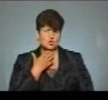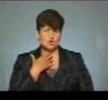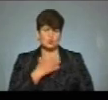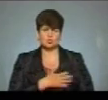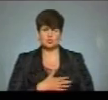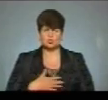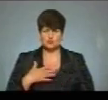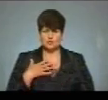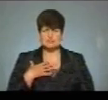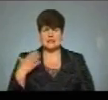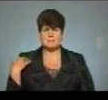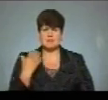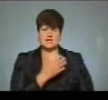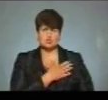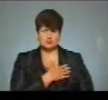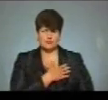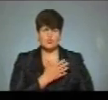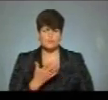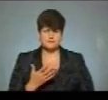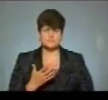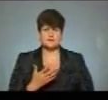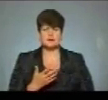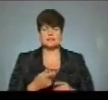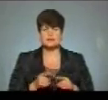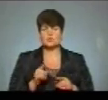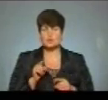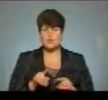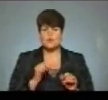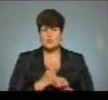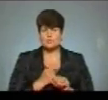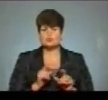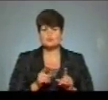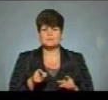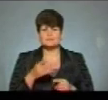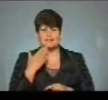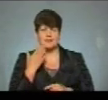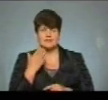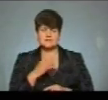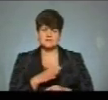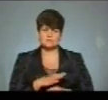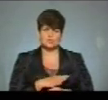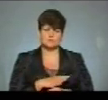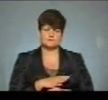тулуба, для плечового поясу. Робимо для того, щоб їм легше було